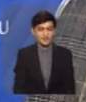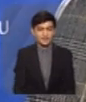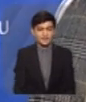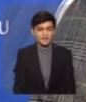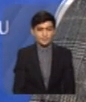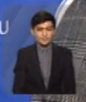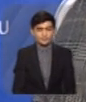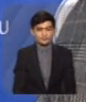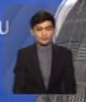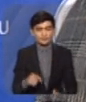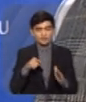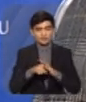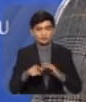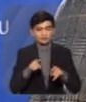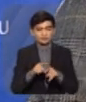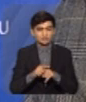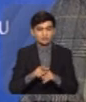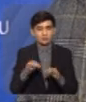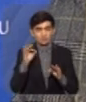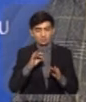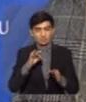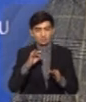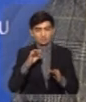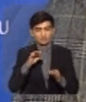Вот такие расплывчатые толкования